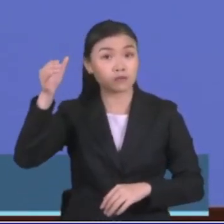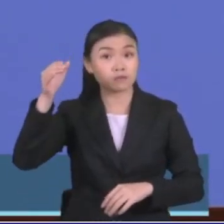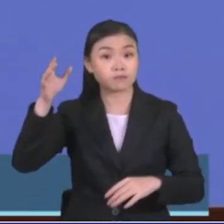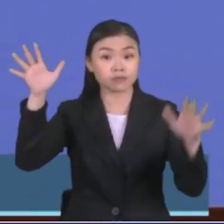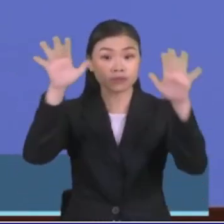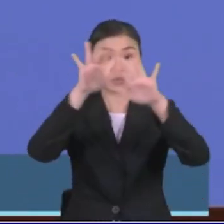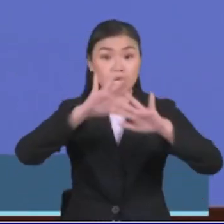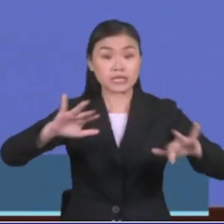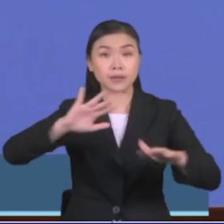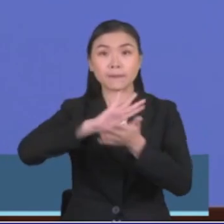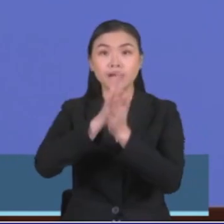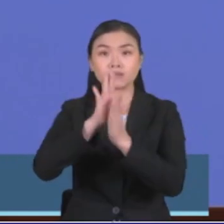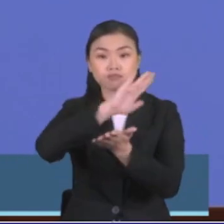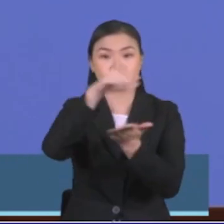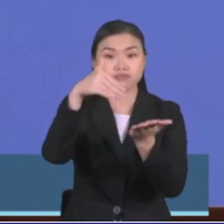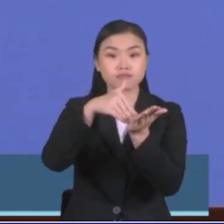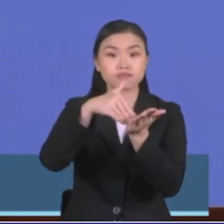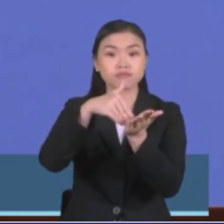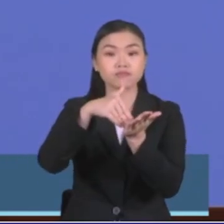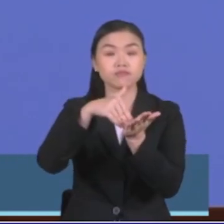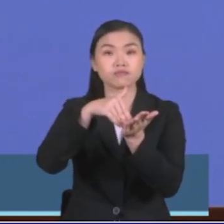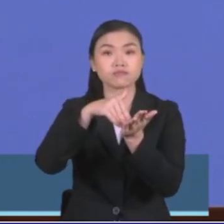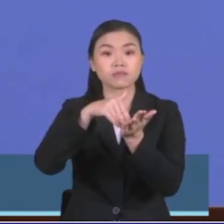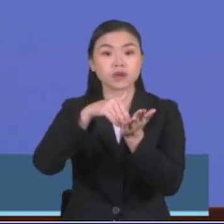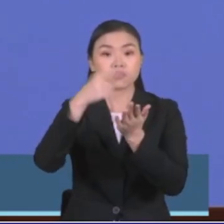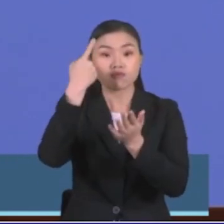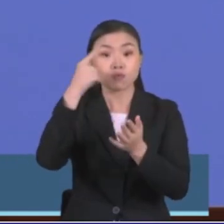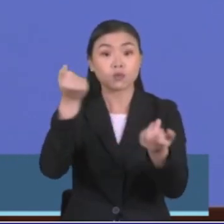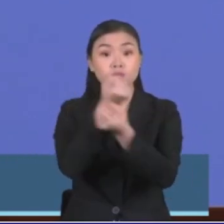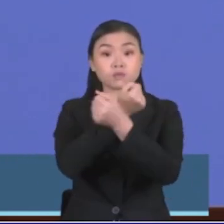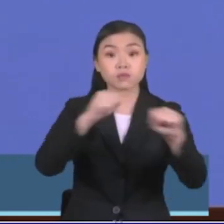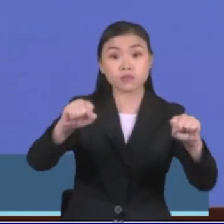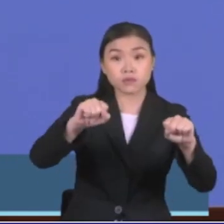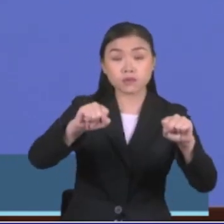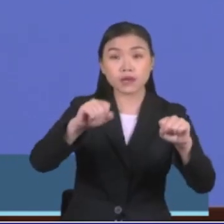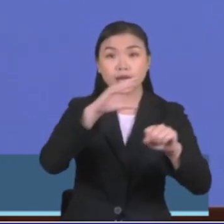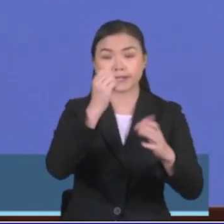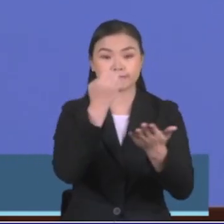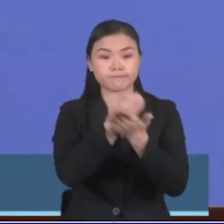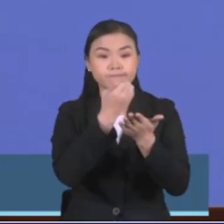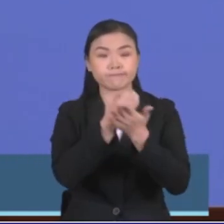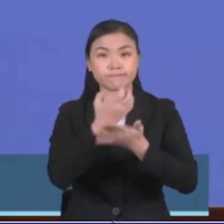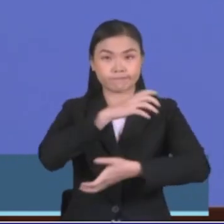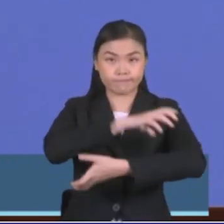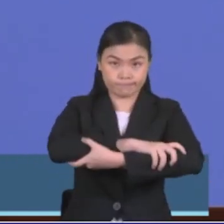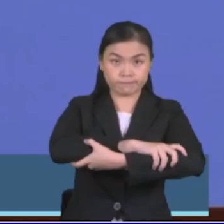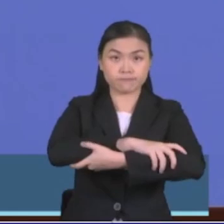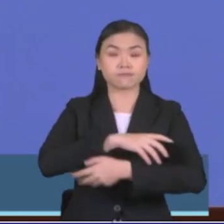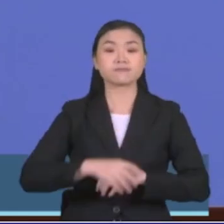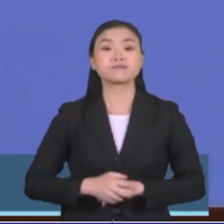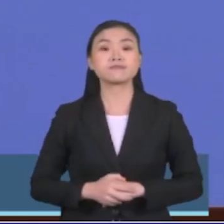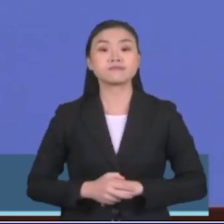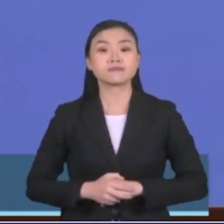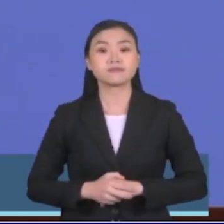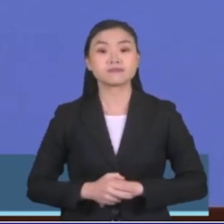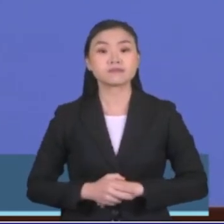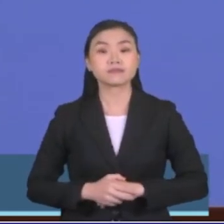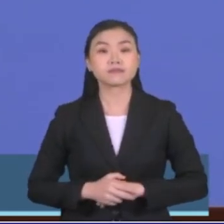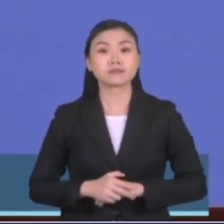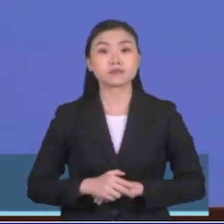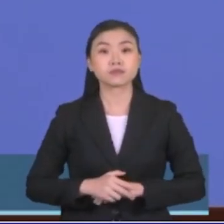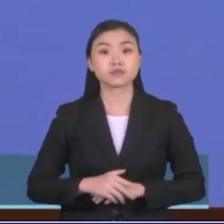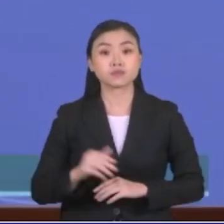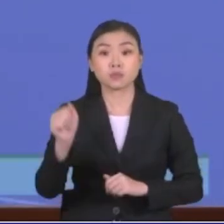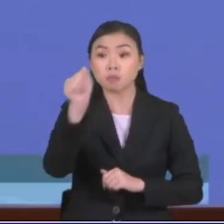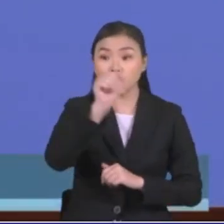the heart of regional peace, security and economic cooperation. Our region